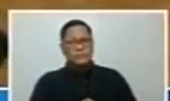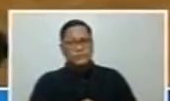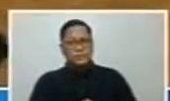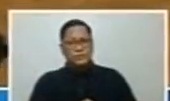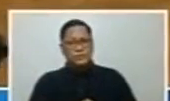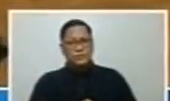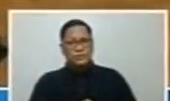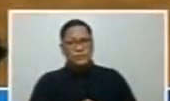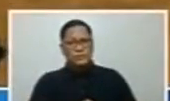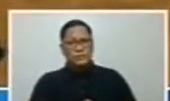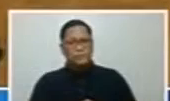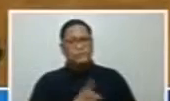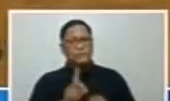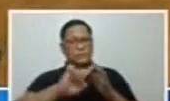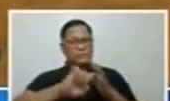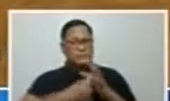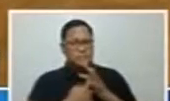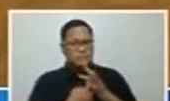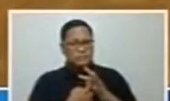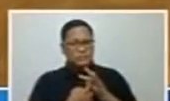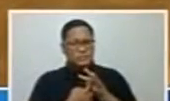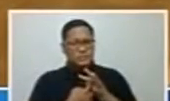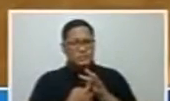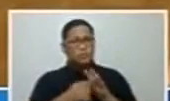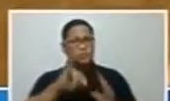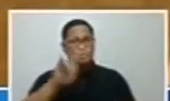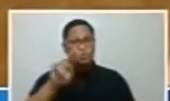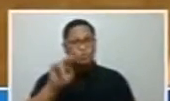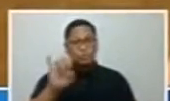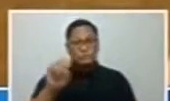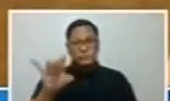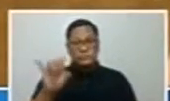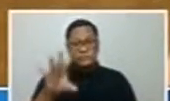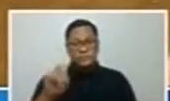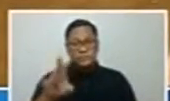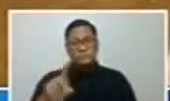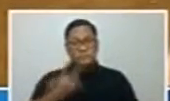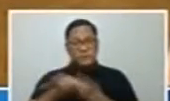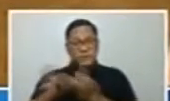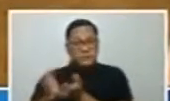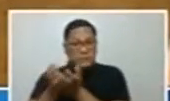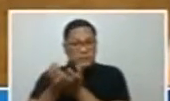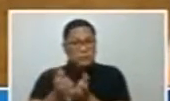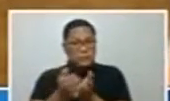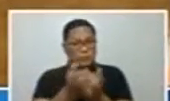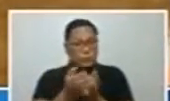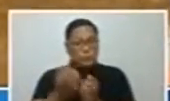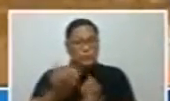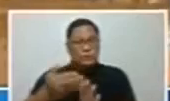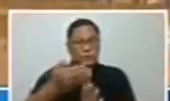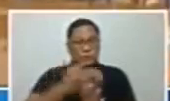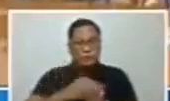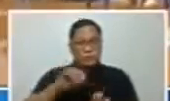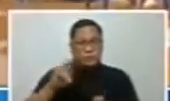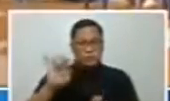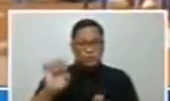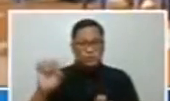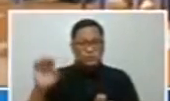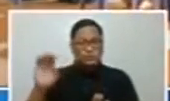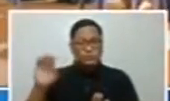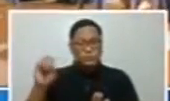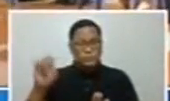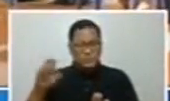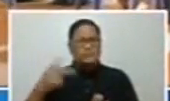papauwi namin sa lalawigan ng Palawan, kasama na yung mga pakiusap ng pamahalaang nasyonal,